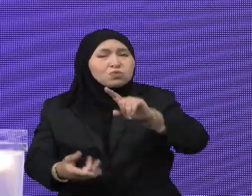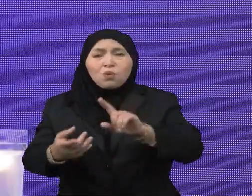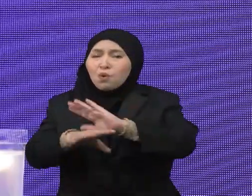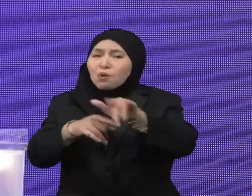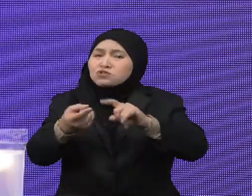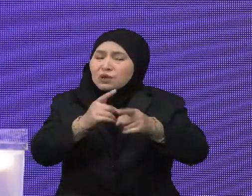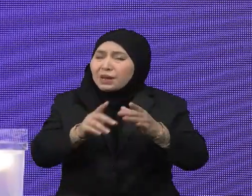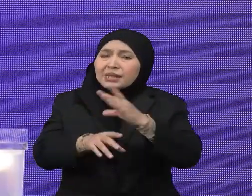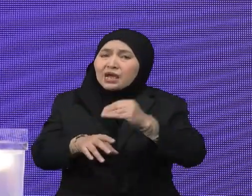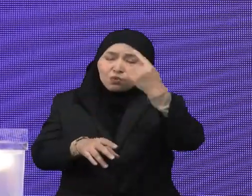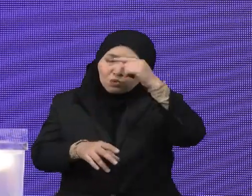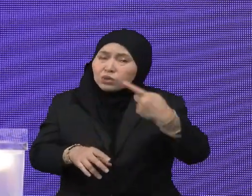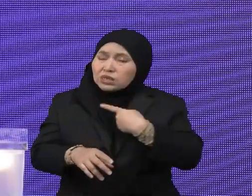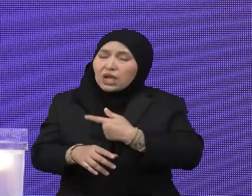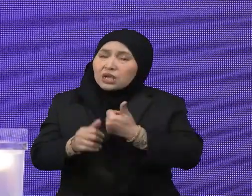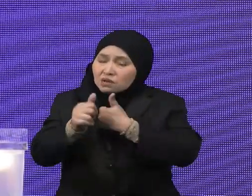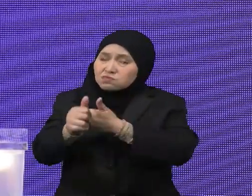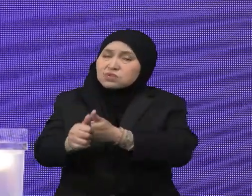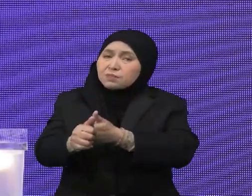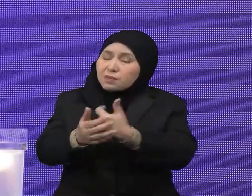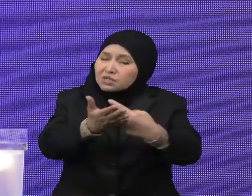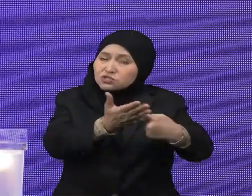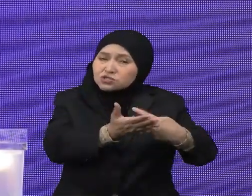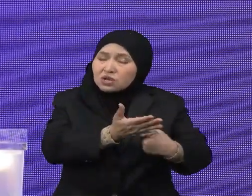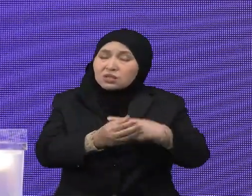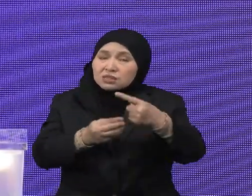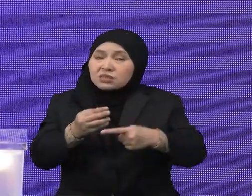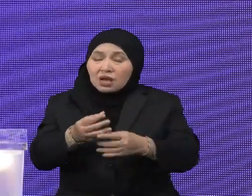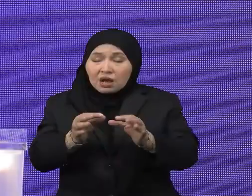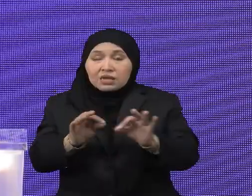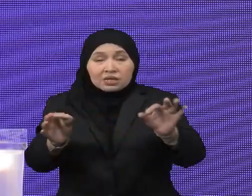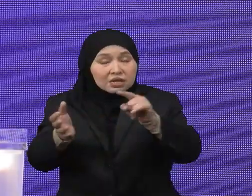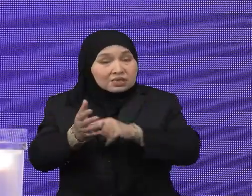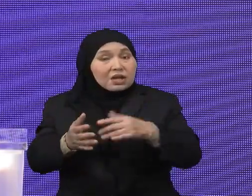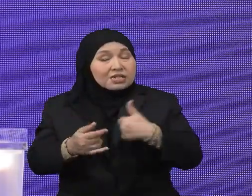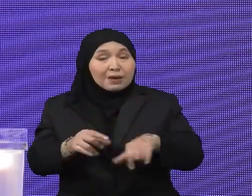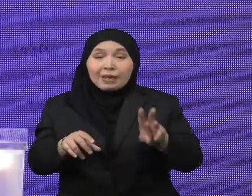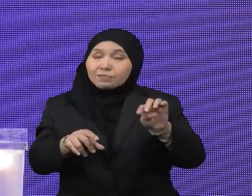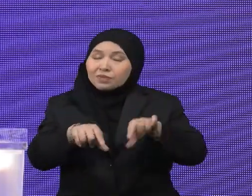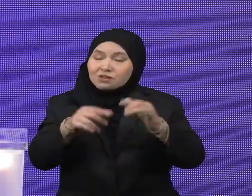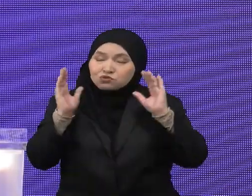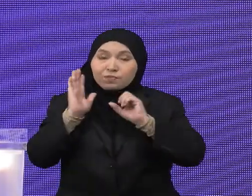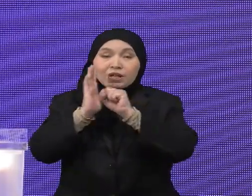untuk kita Kita akan iku Ti pembicaraan tentang ayat ini selepas ini Namun kita berhasil